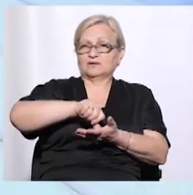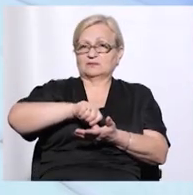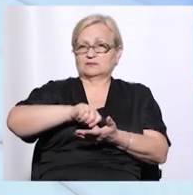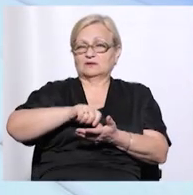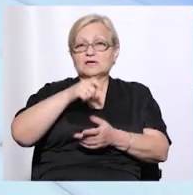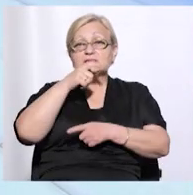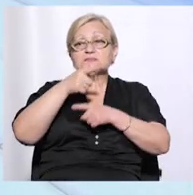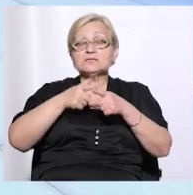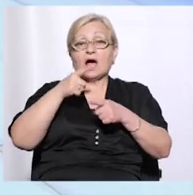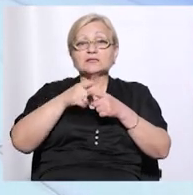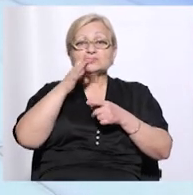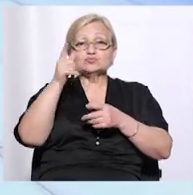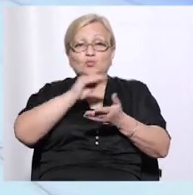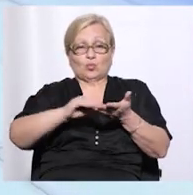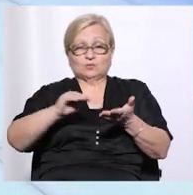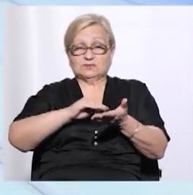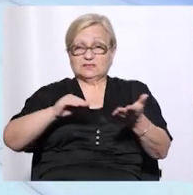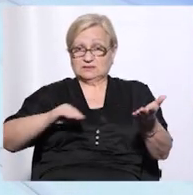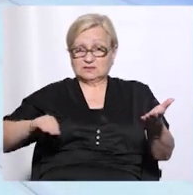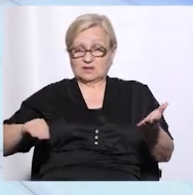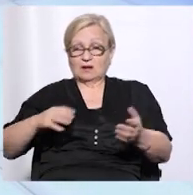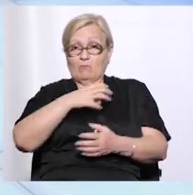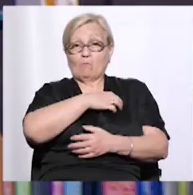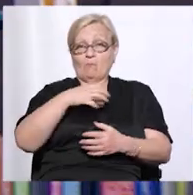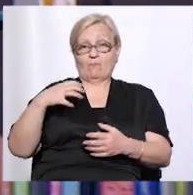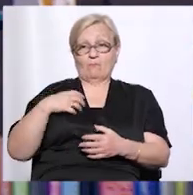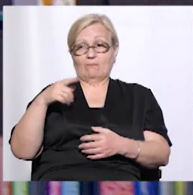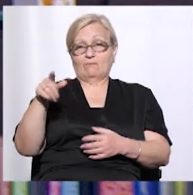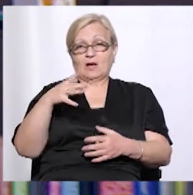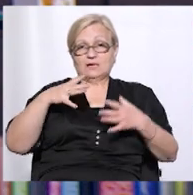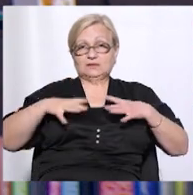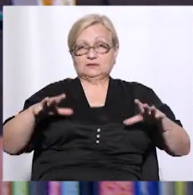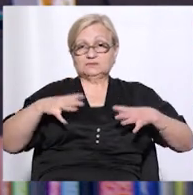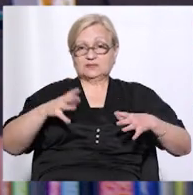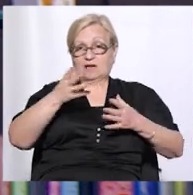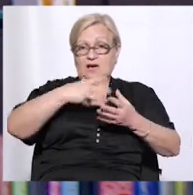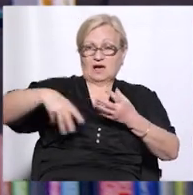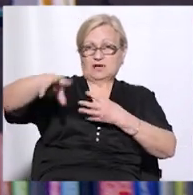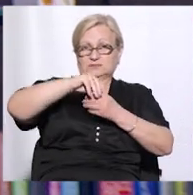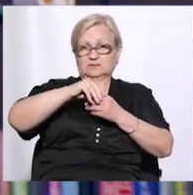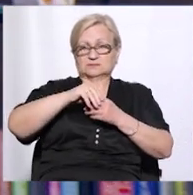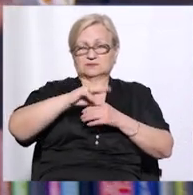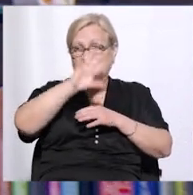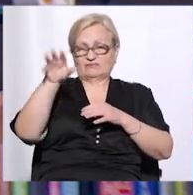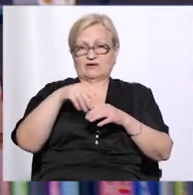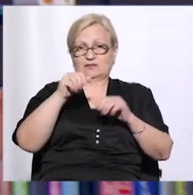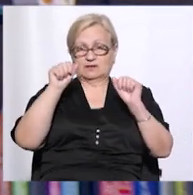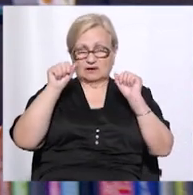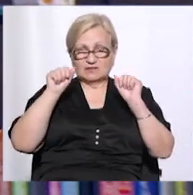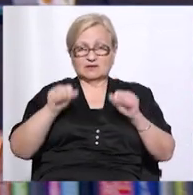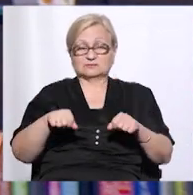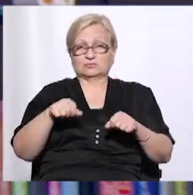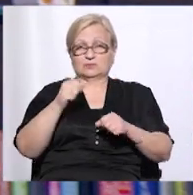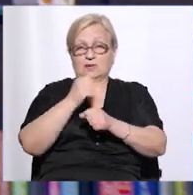როგორ სტალინურ ეპოქაში შენ წერ მონარქისტ მეფეზე, რომელიც საქართველოს ერთიანობისთვის ყველაფერს